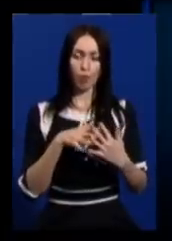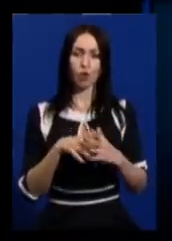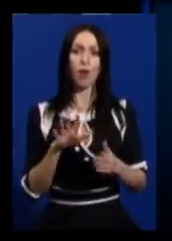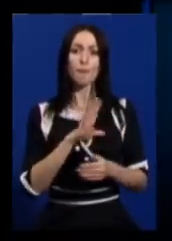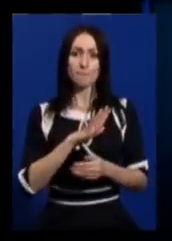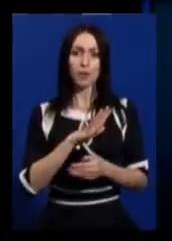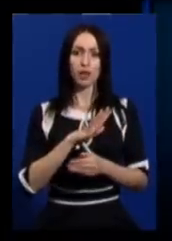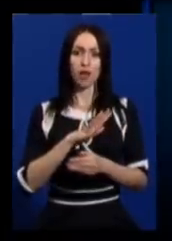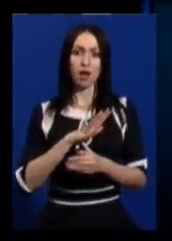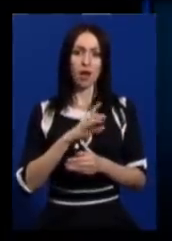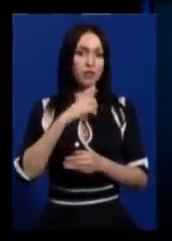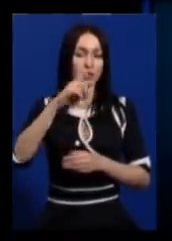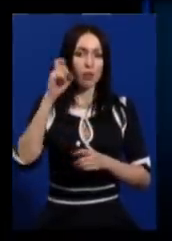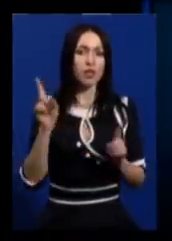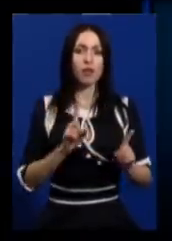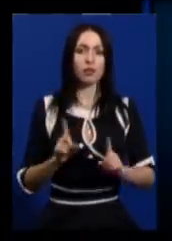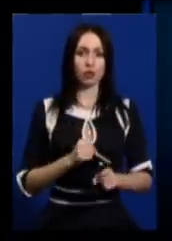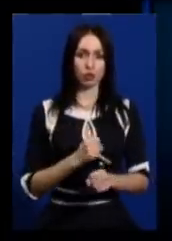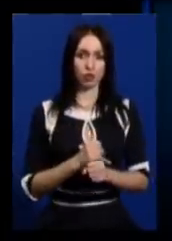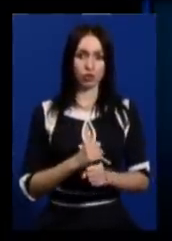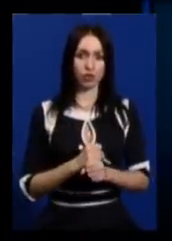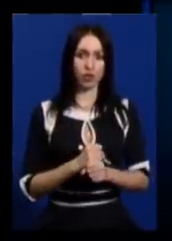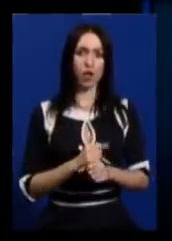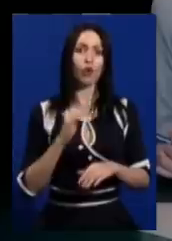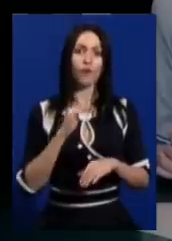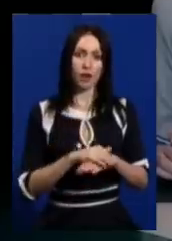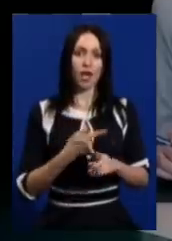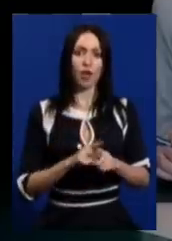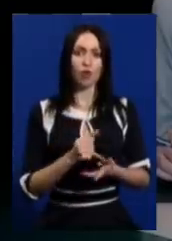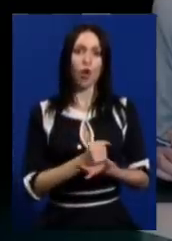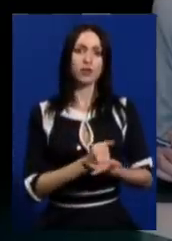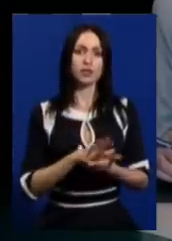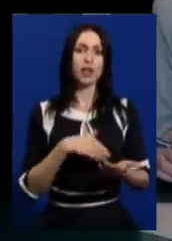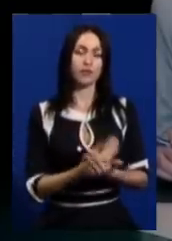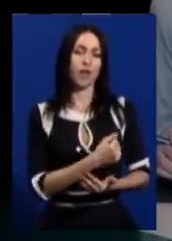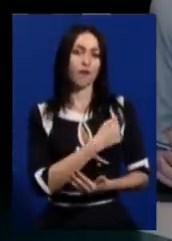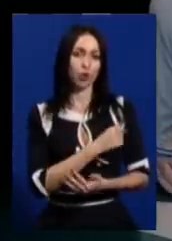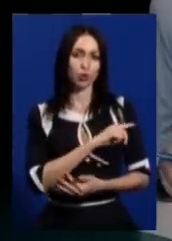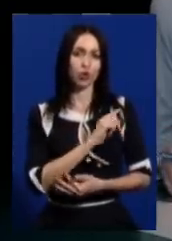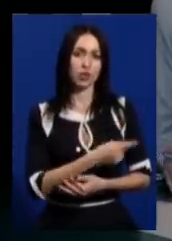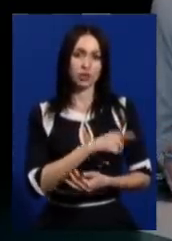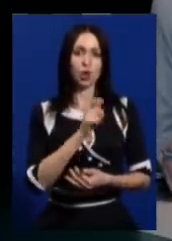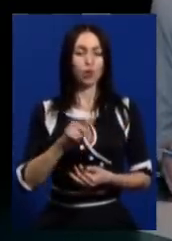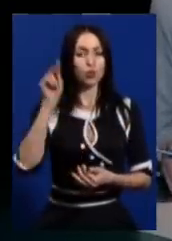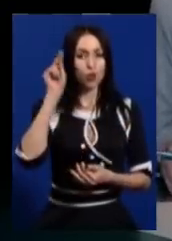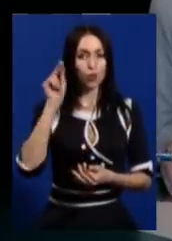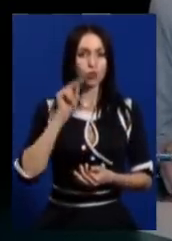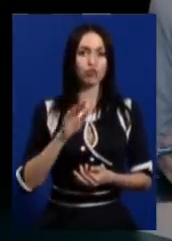Было абсолютно непонятно, что делать. Тобто, фактично, це резерв для Збройних сил, люди навчені